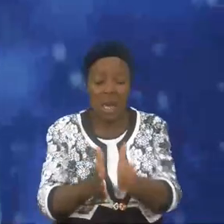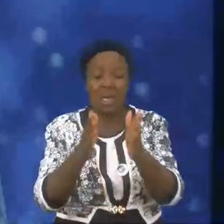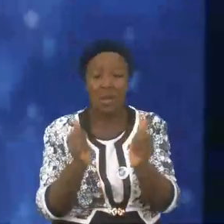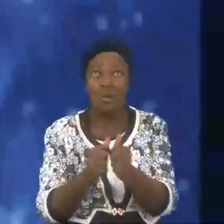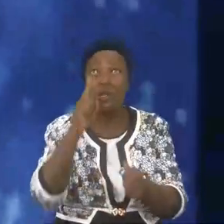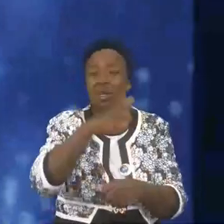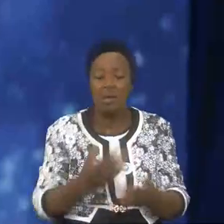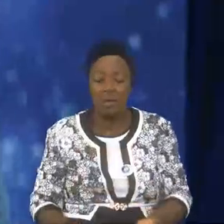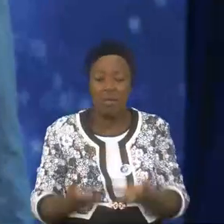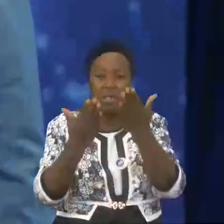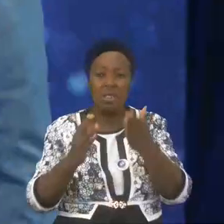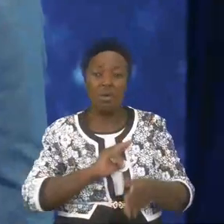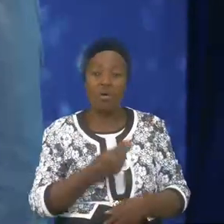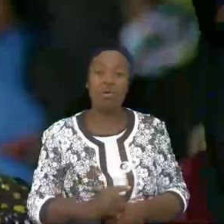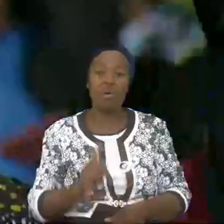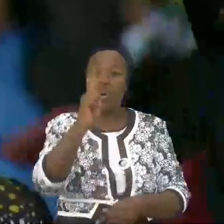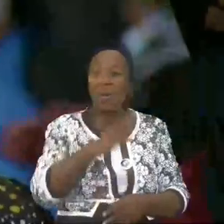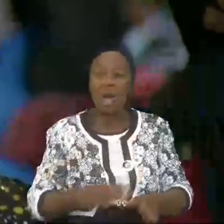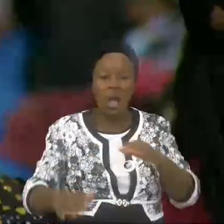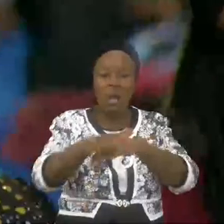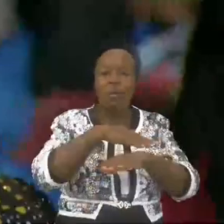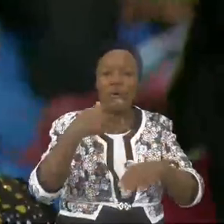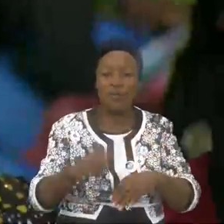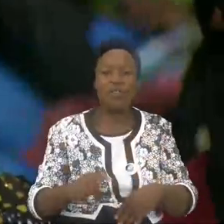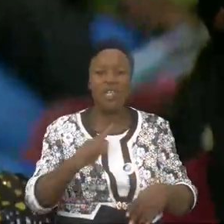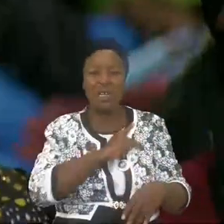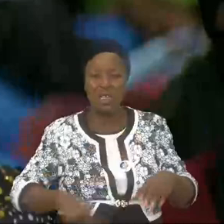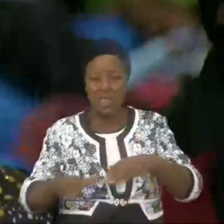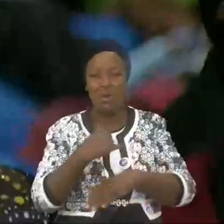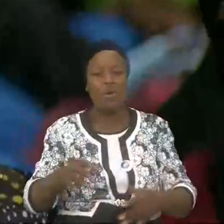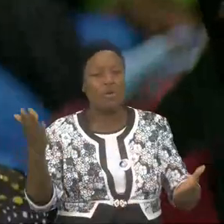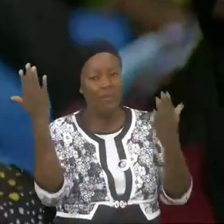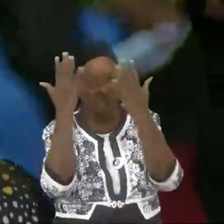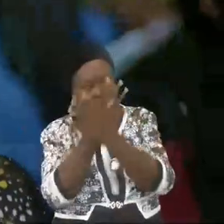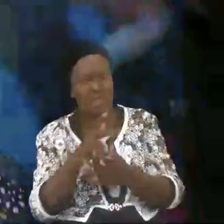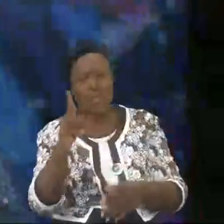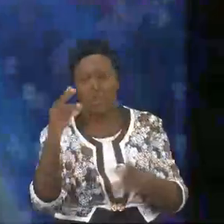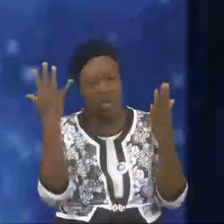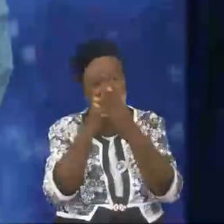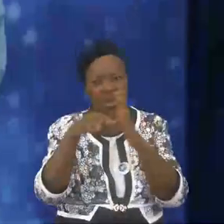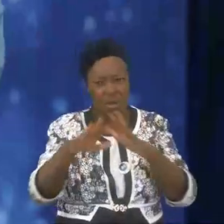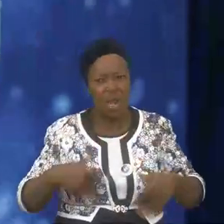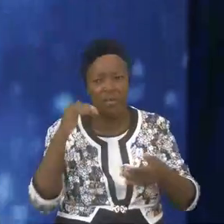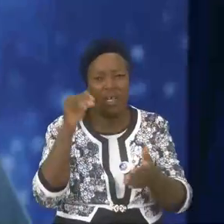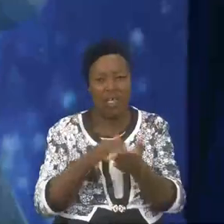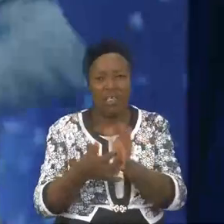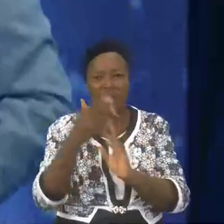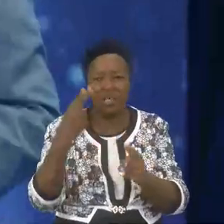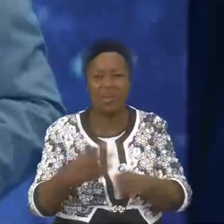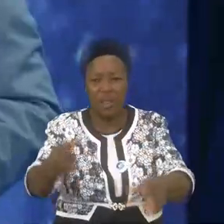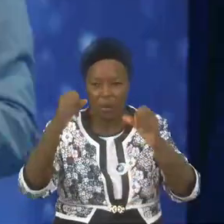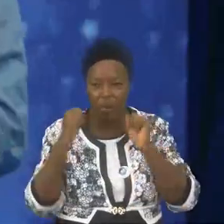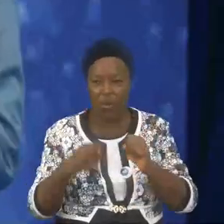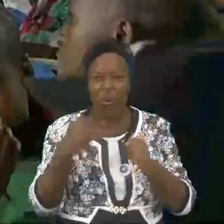lui, il nous ressuscite au-dessus des royaumes des ténèbres. Plus de ténèbres dans ta vie, les puissants